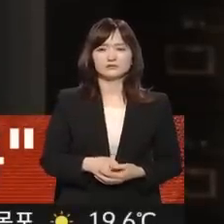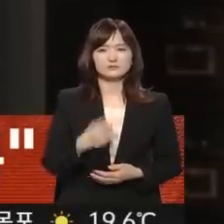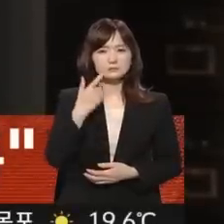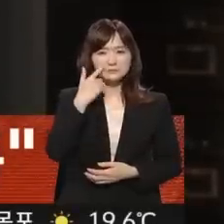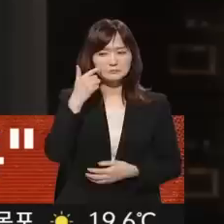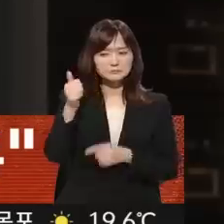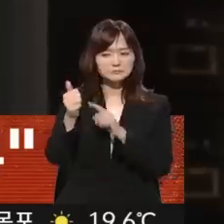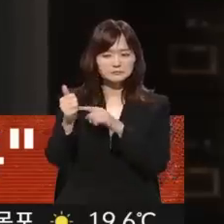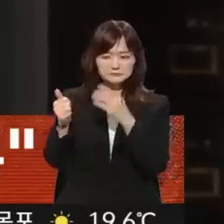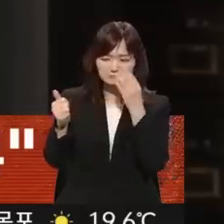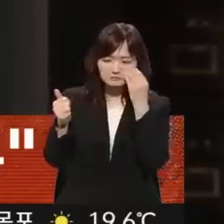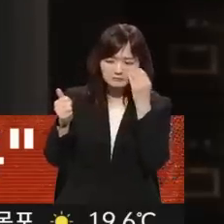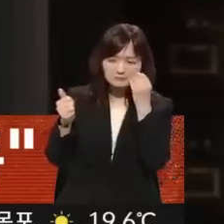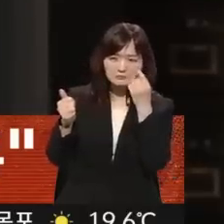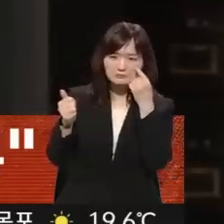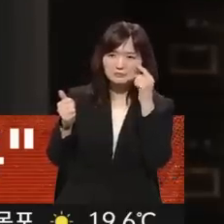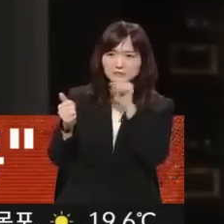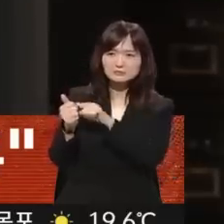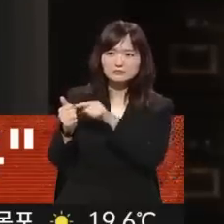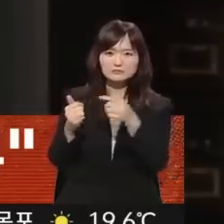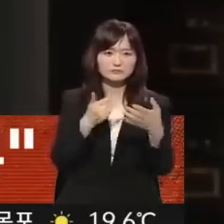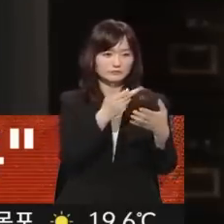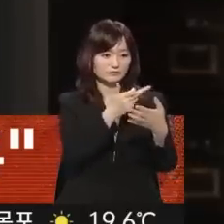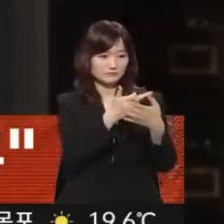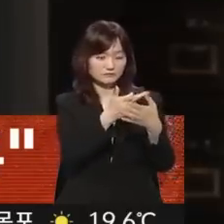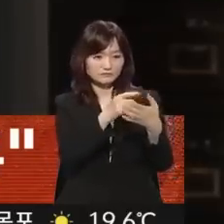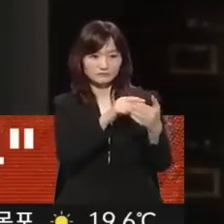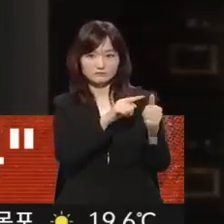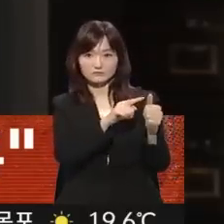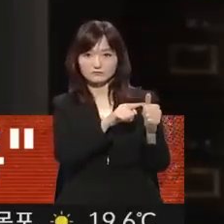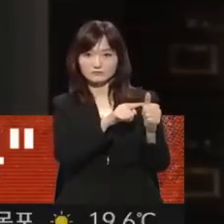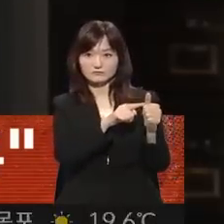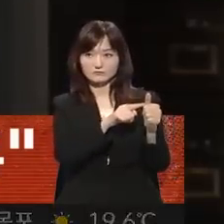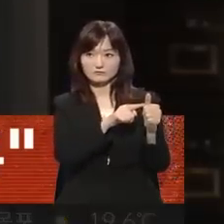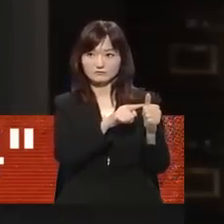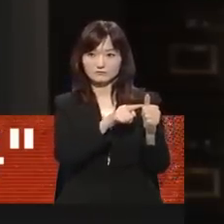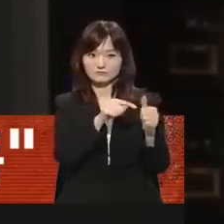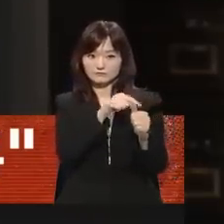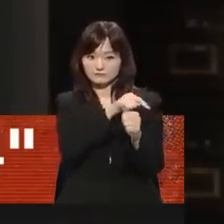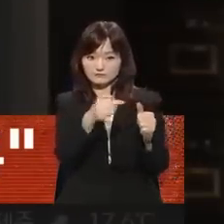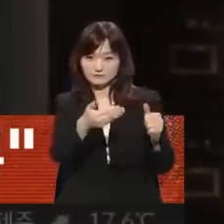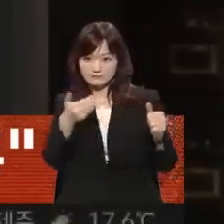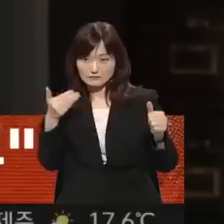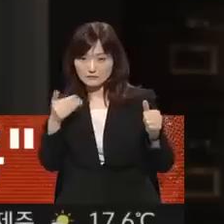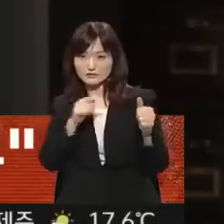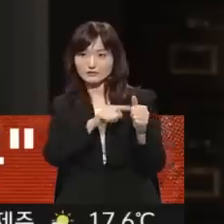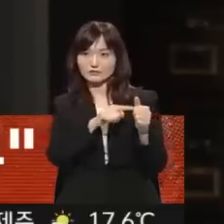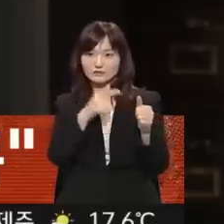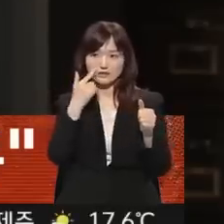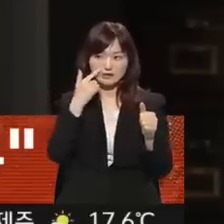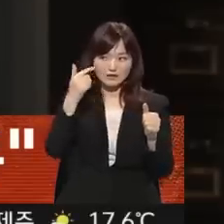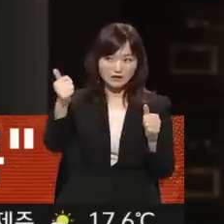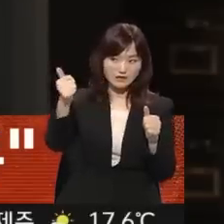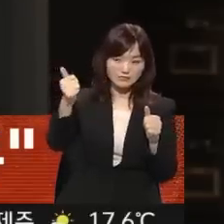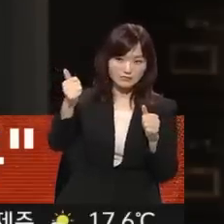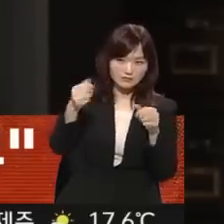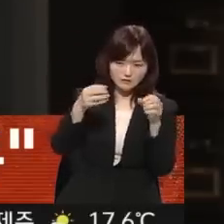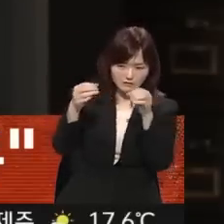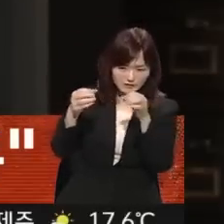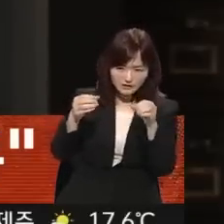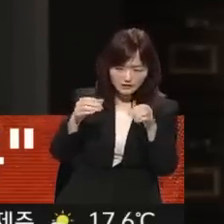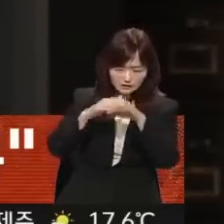이상한 점을 발견했던 큰 아들이 그 범행이 있기 얼마 전서부터 아버지와의 대화를